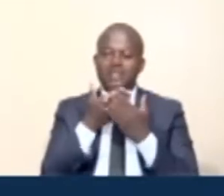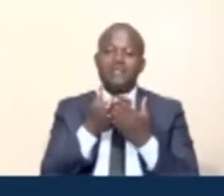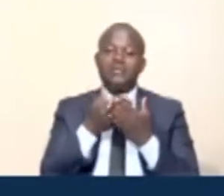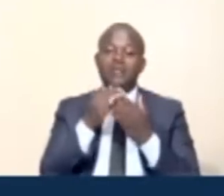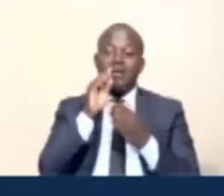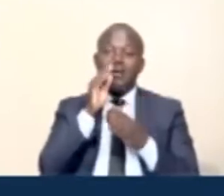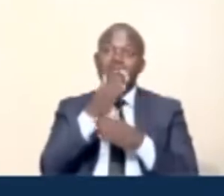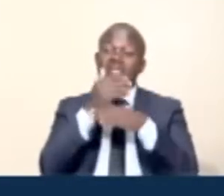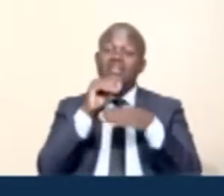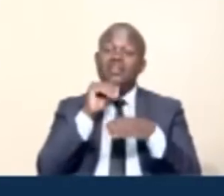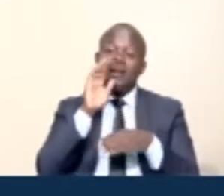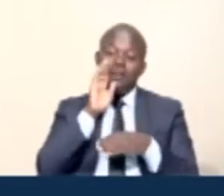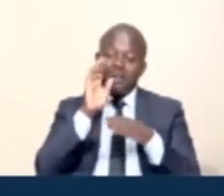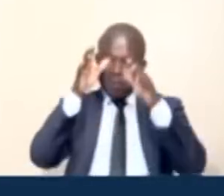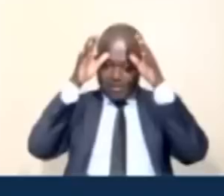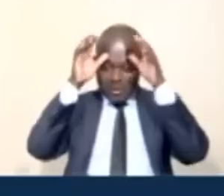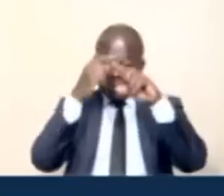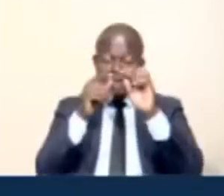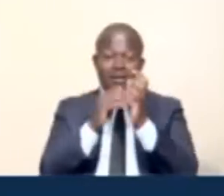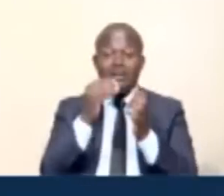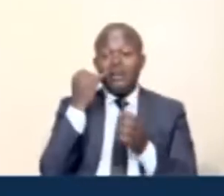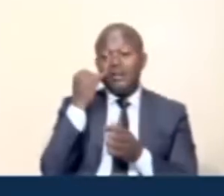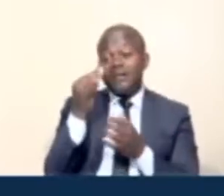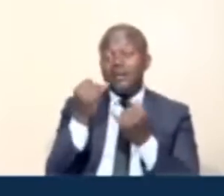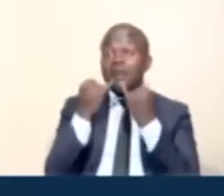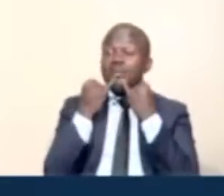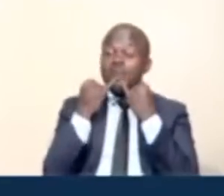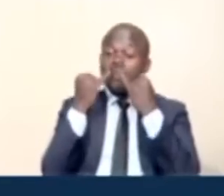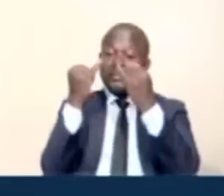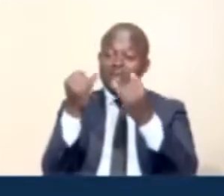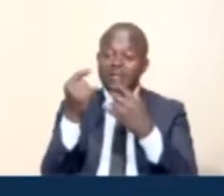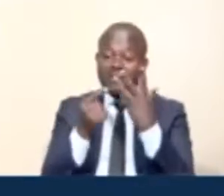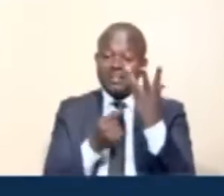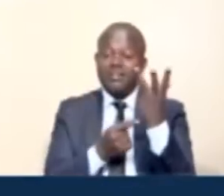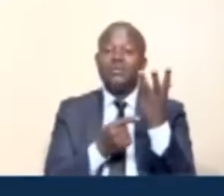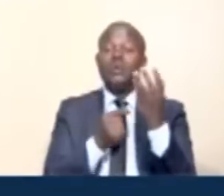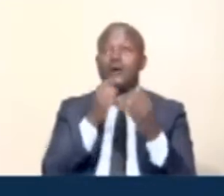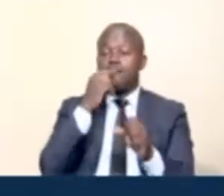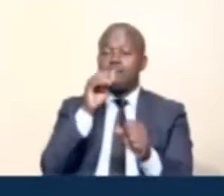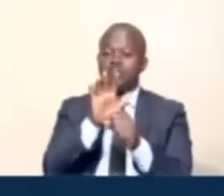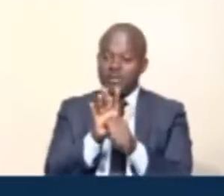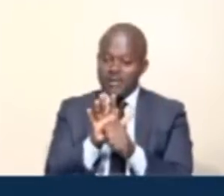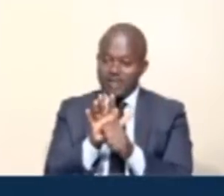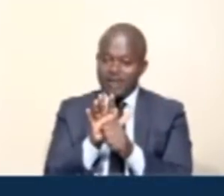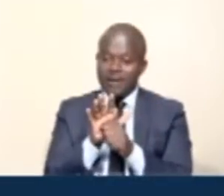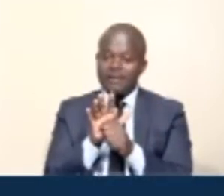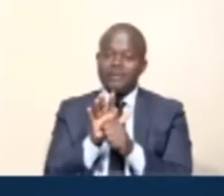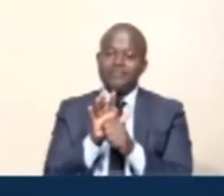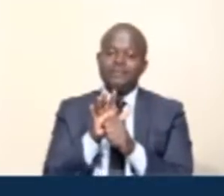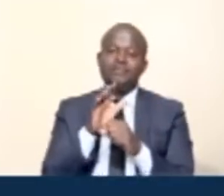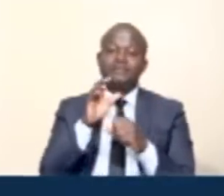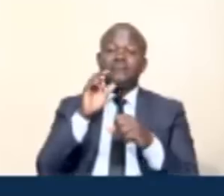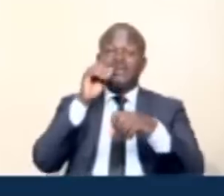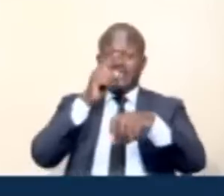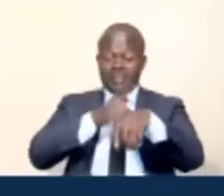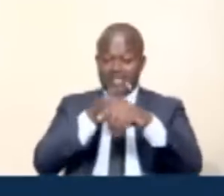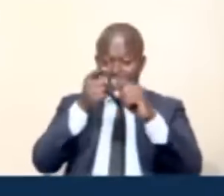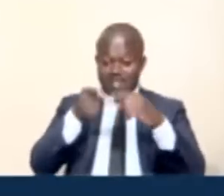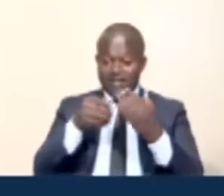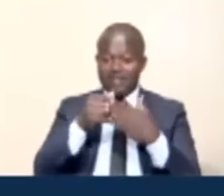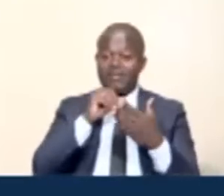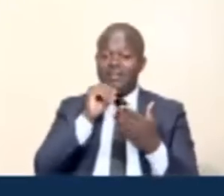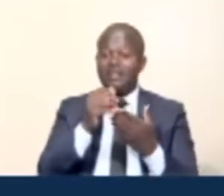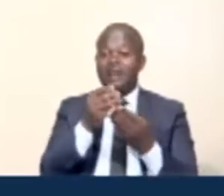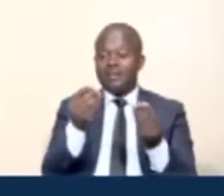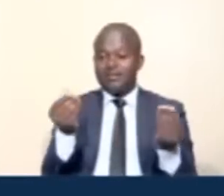Repubulika. Kandi ntekereza yuko niba yanamubwiye ikintu akakimusezeranya, igihe cyagera kikaba